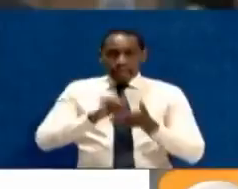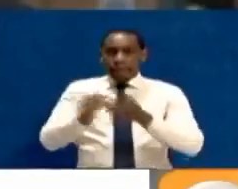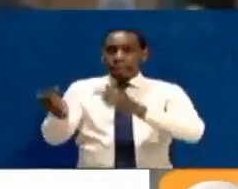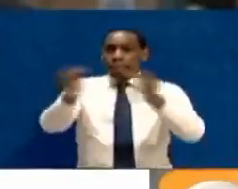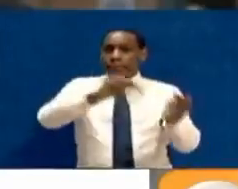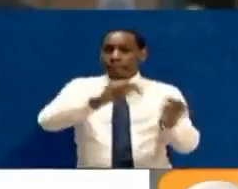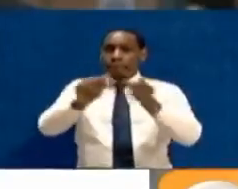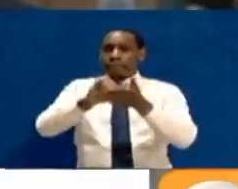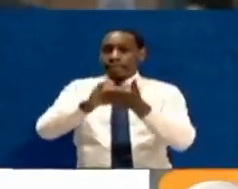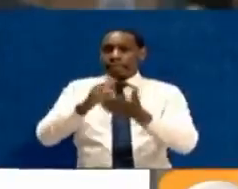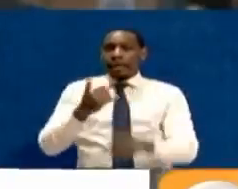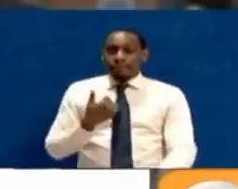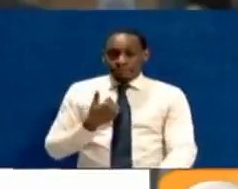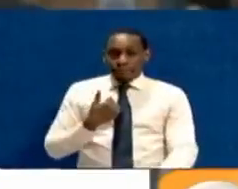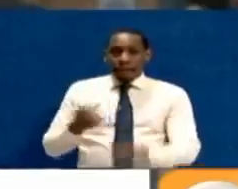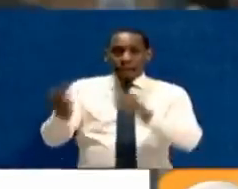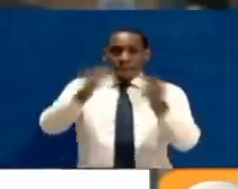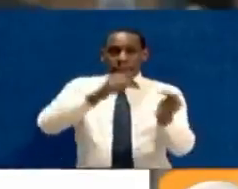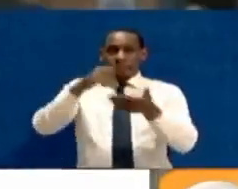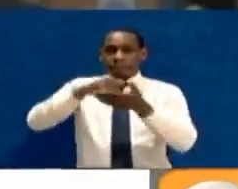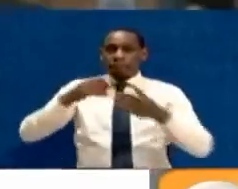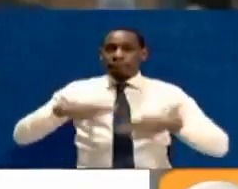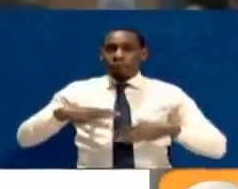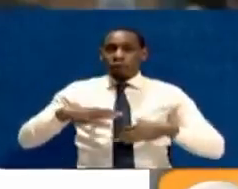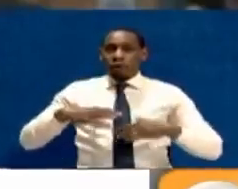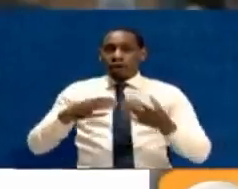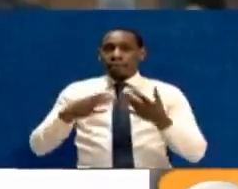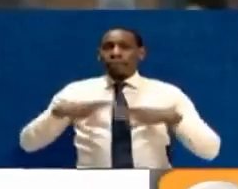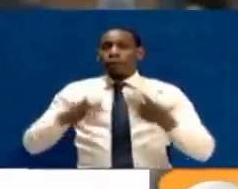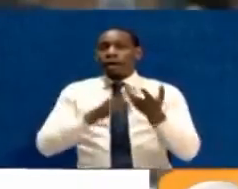vita vilivyo ni vita kati ya watu wangapi?